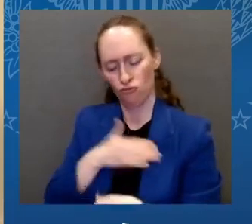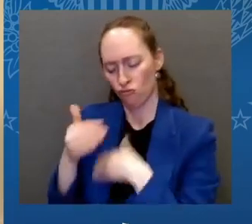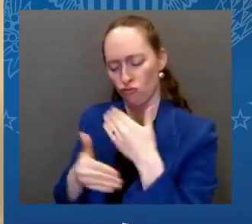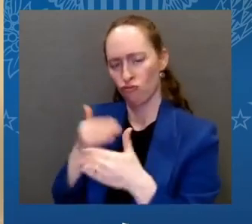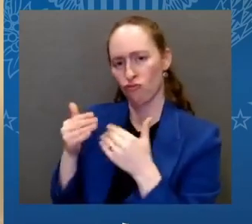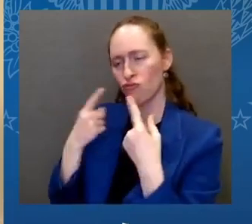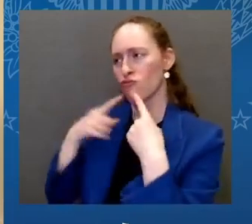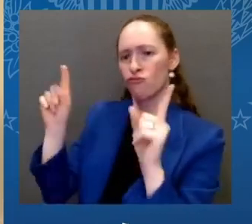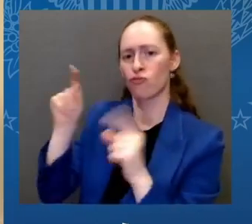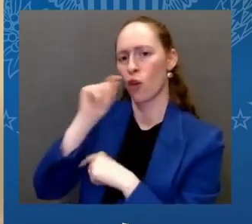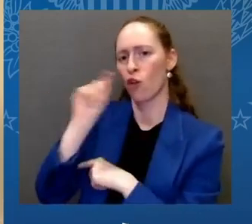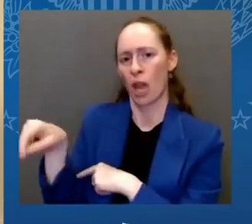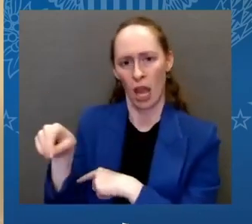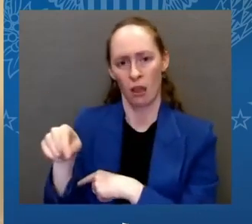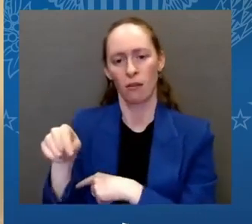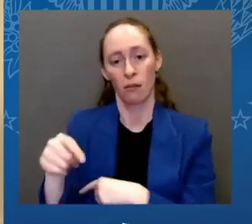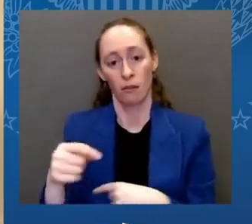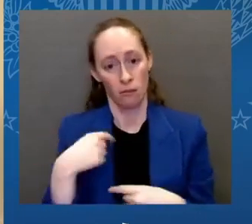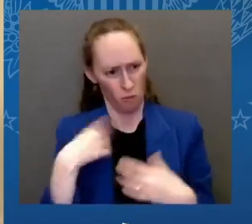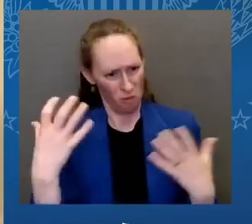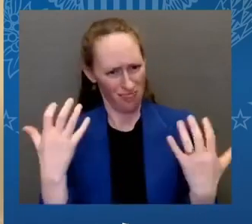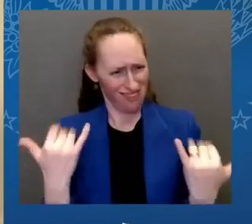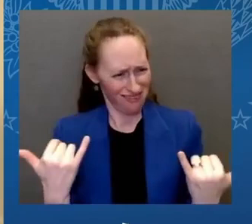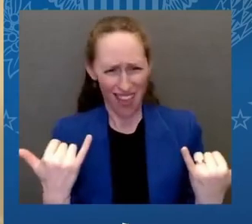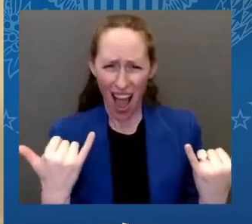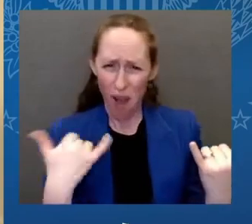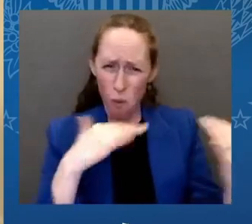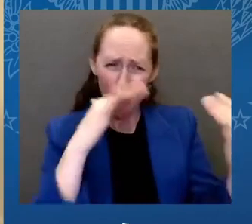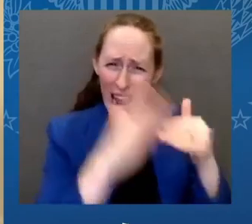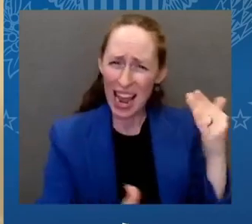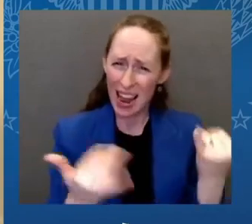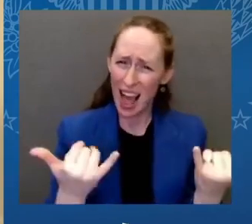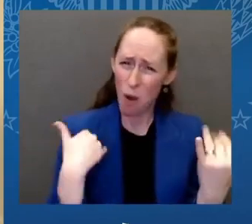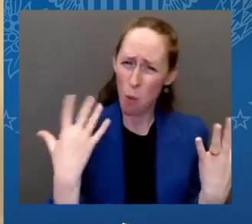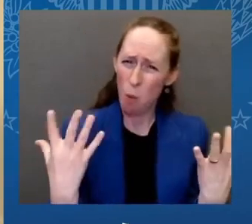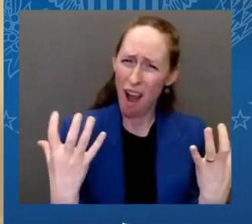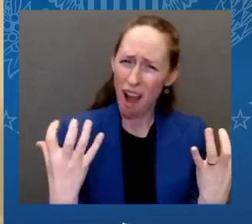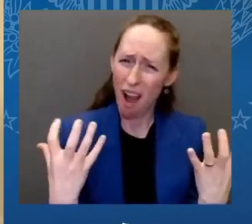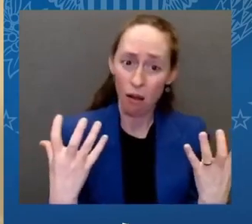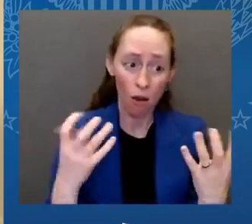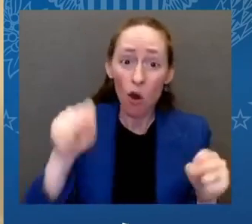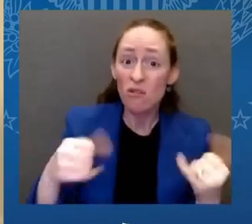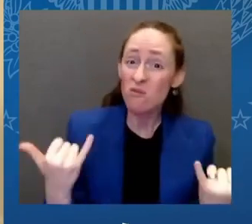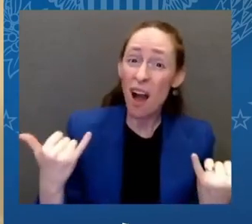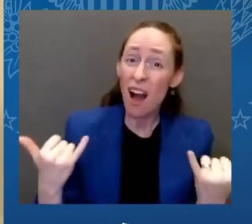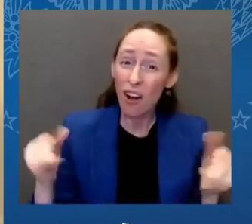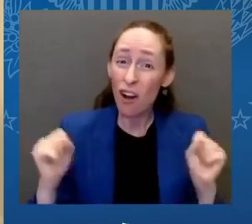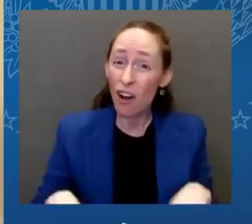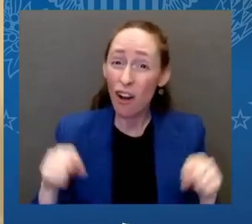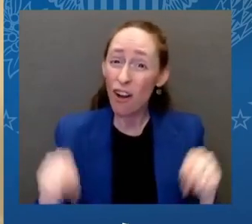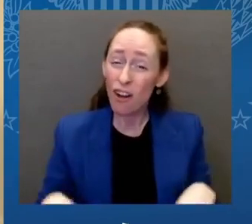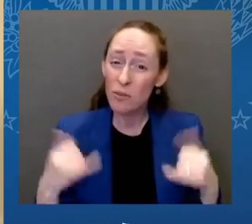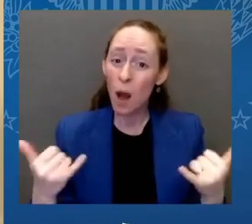щоб ця війна завершилася. Ми хочемо її закінчення. І в той день, якщо б у Путіна